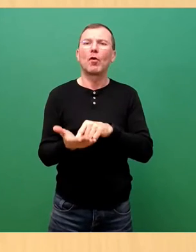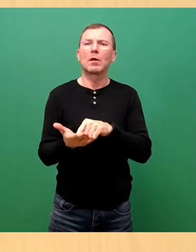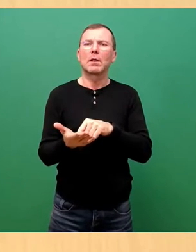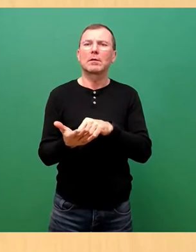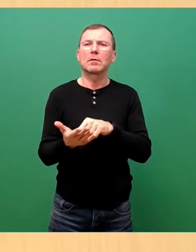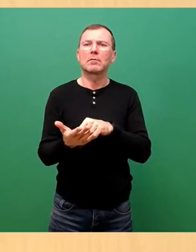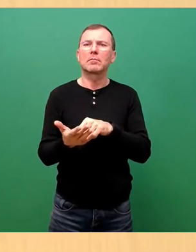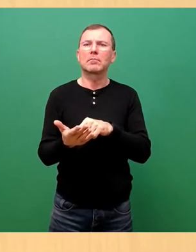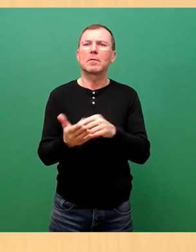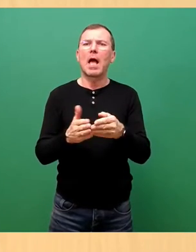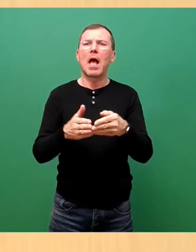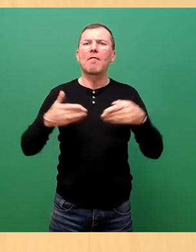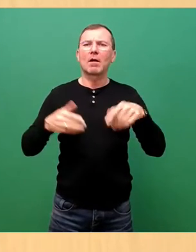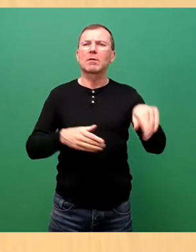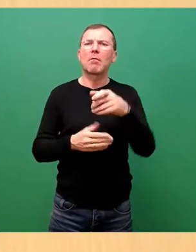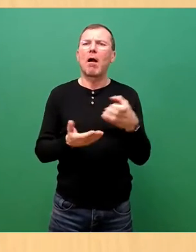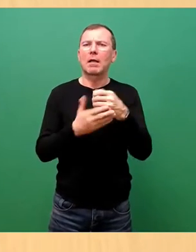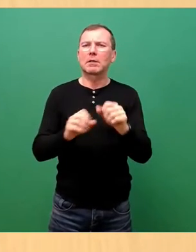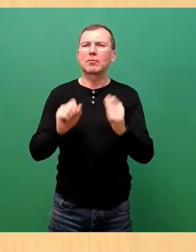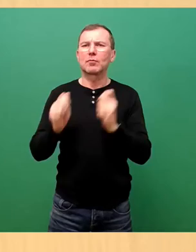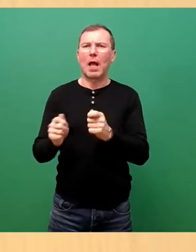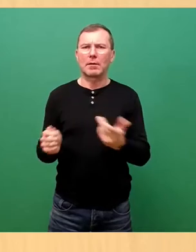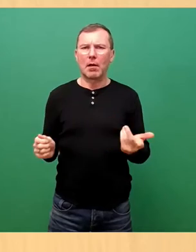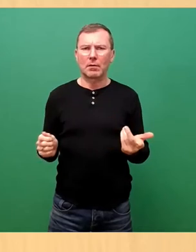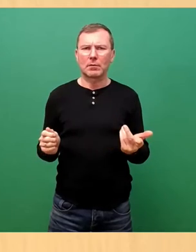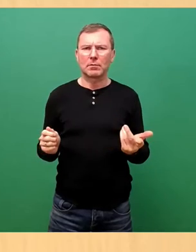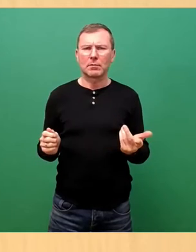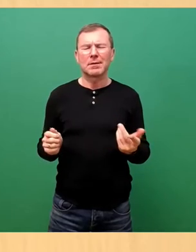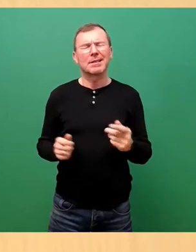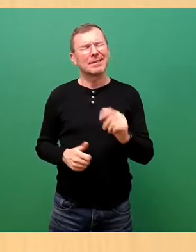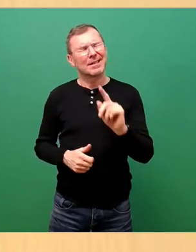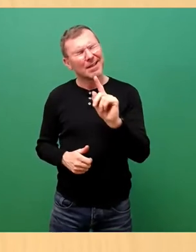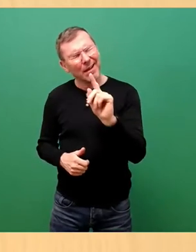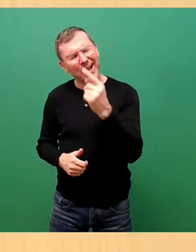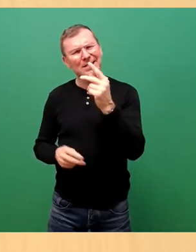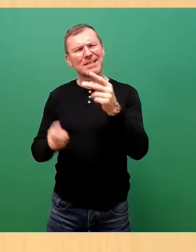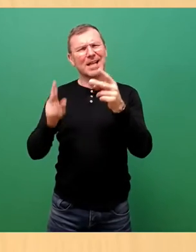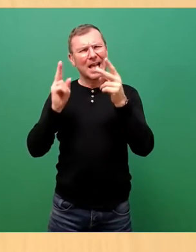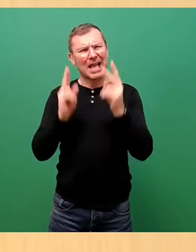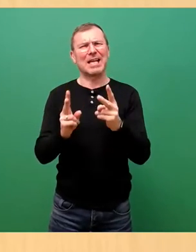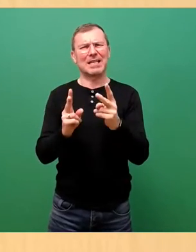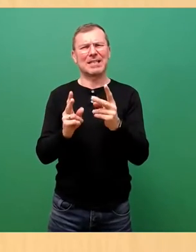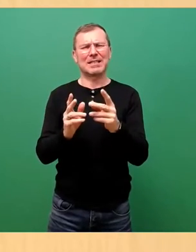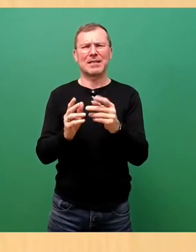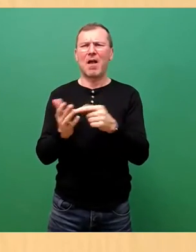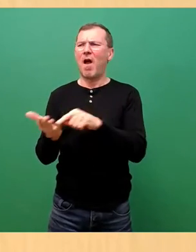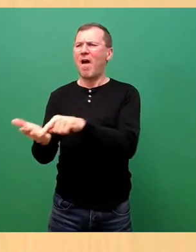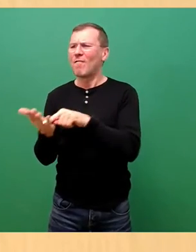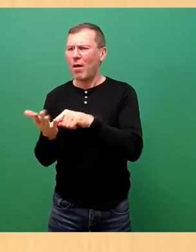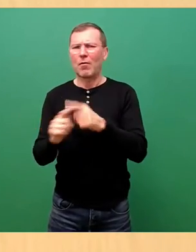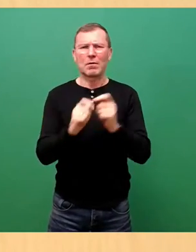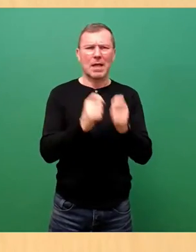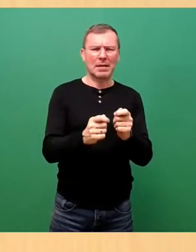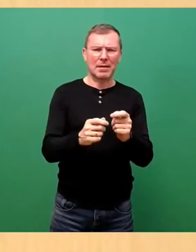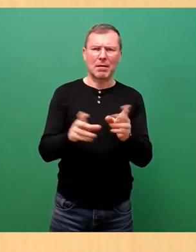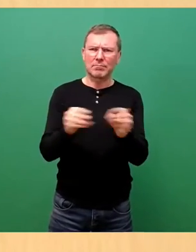interfraktionelle Ersetzungsantrag. Das einzig Richtige dieser beiden, also Vorlage und Antrag, besteht darin,